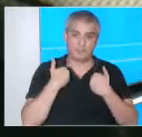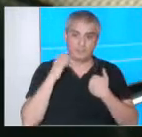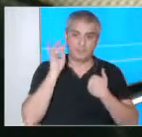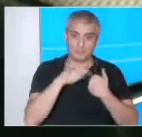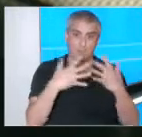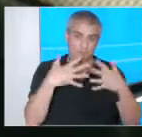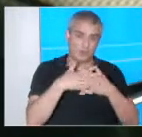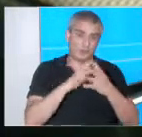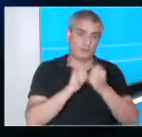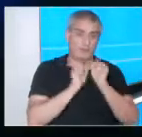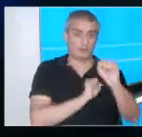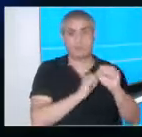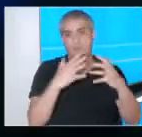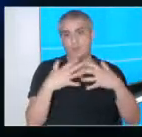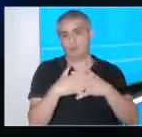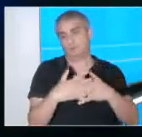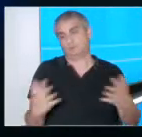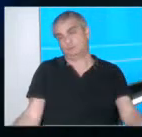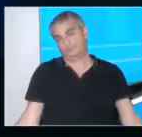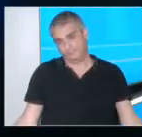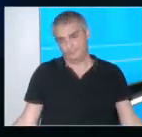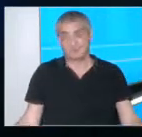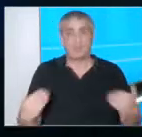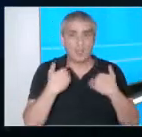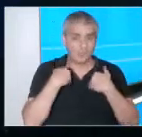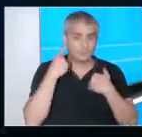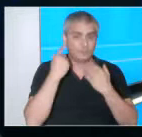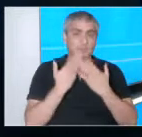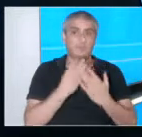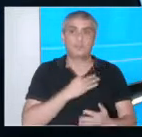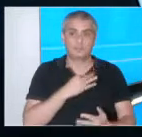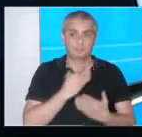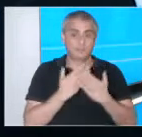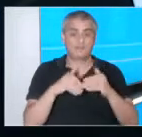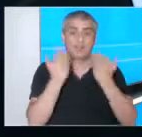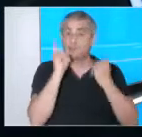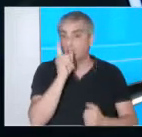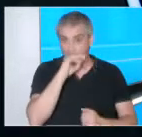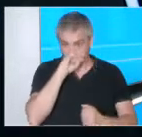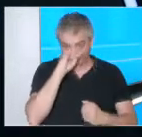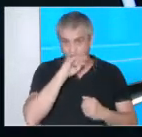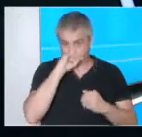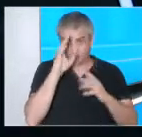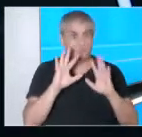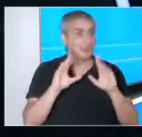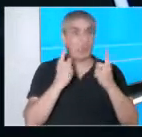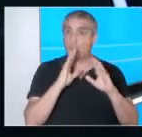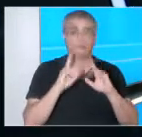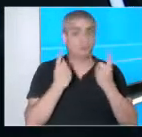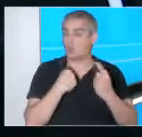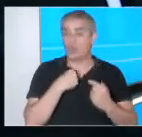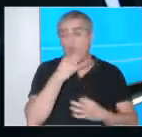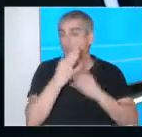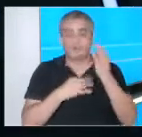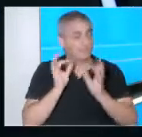נגד הקואליציה הזו או בעד הקואליציה הזו, בחייך, אני שמעתי בבית כנסת שלי, בתפילת שחרית, שקרה מה שקרה, לא התייעצתי